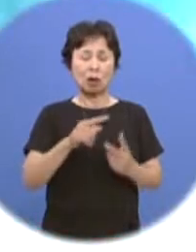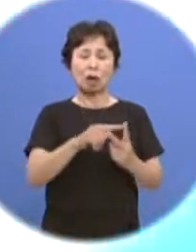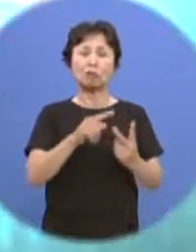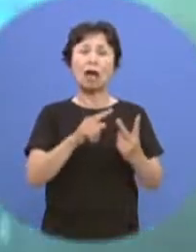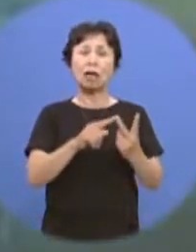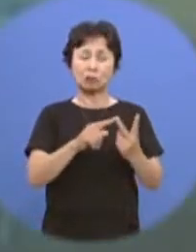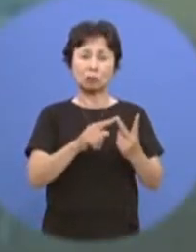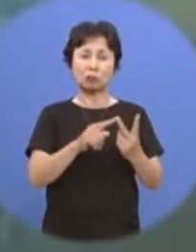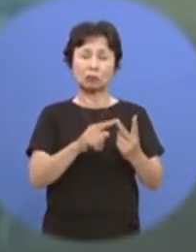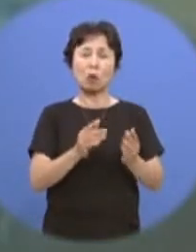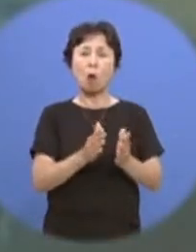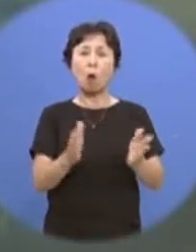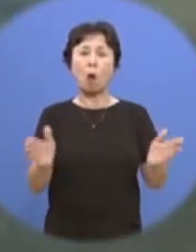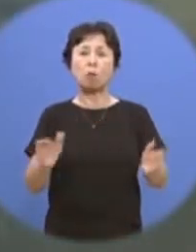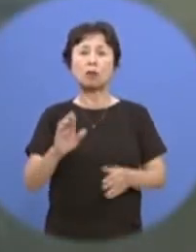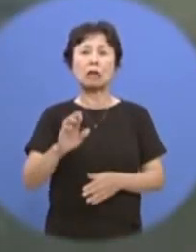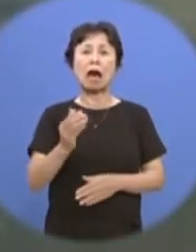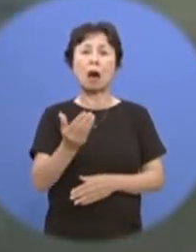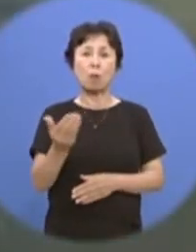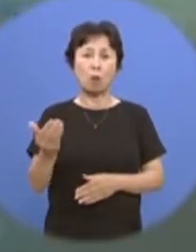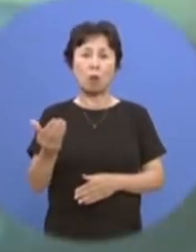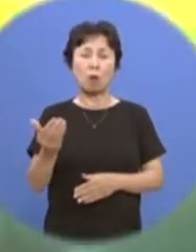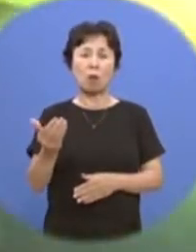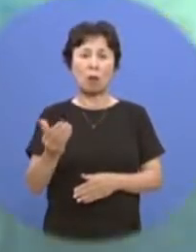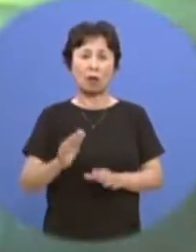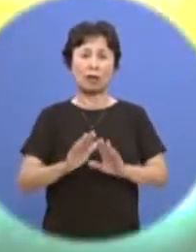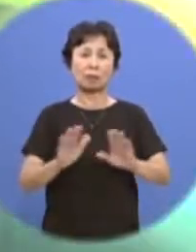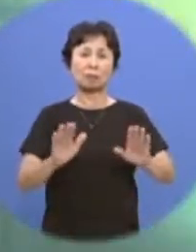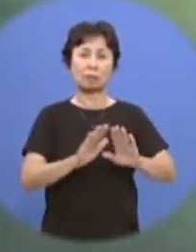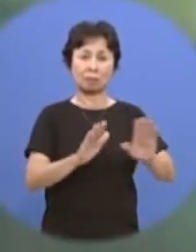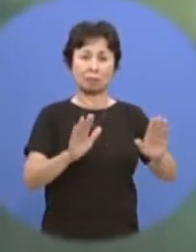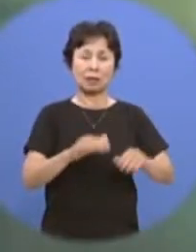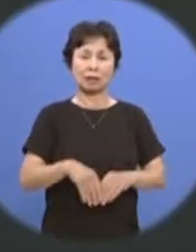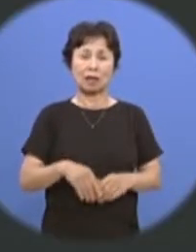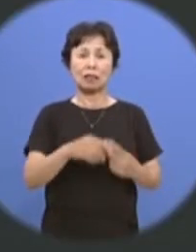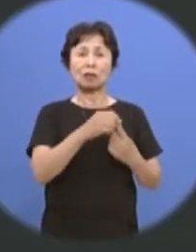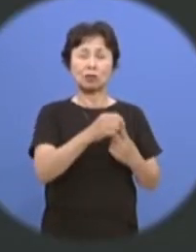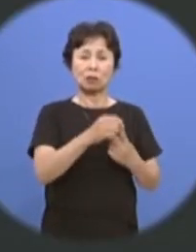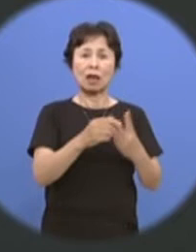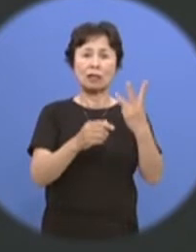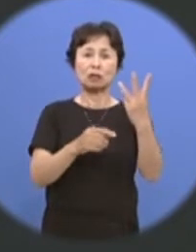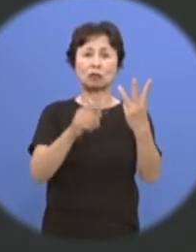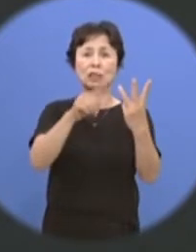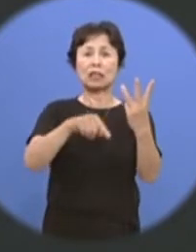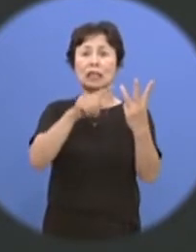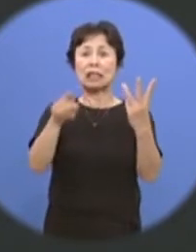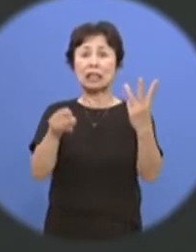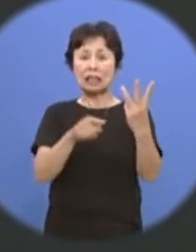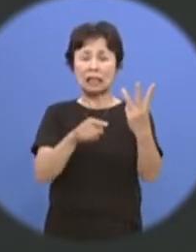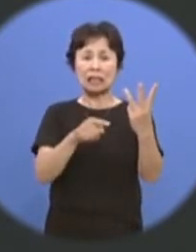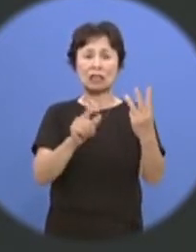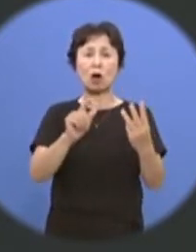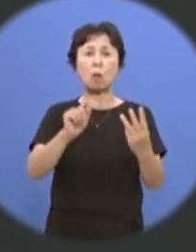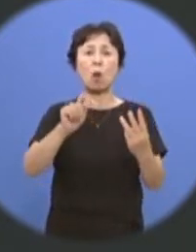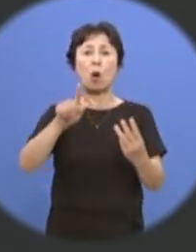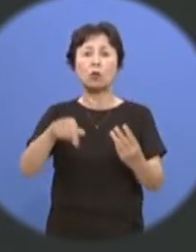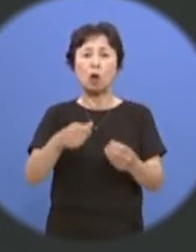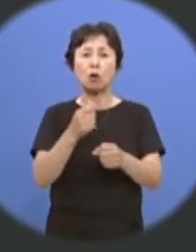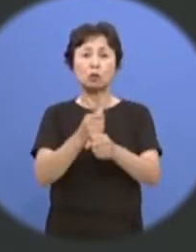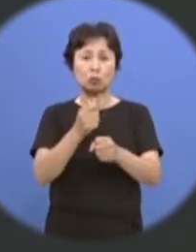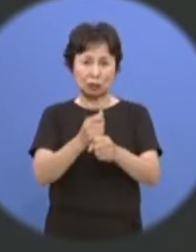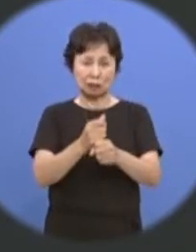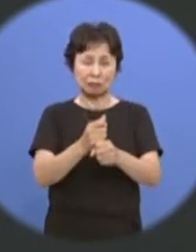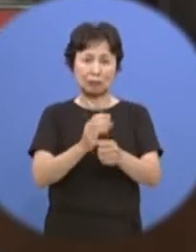オープンラボが稼働しました。1つは 3D スマートものづくりラボということで、ものづくりを支援するためのラ